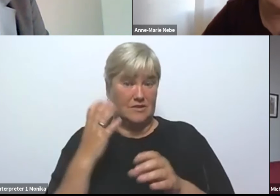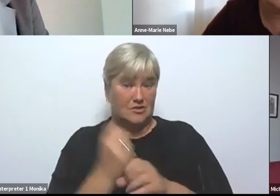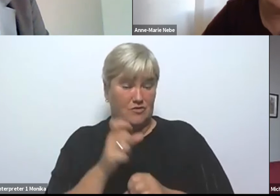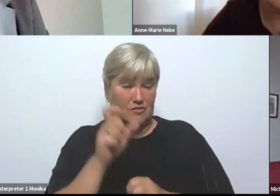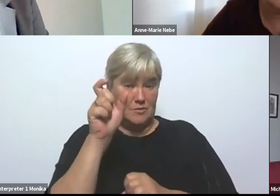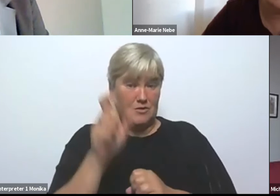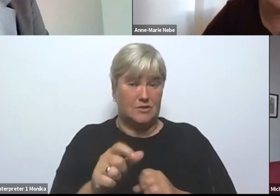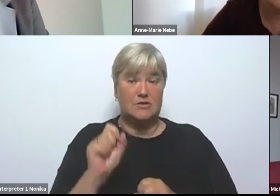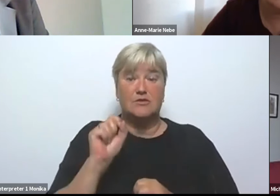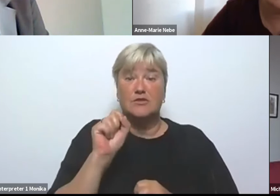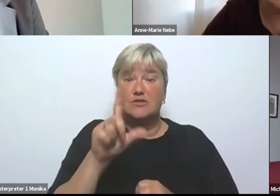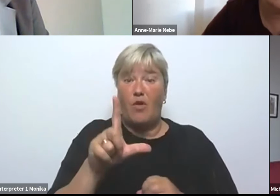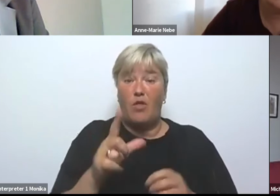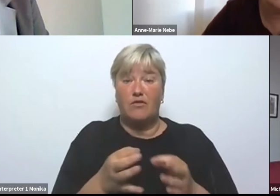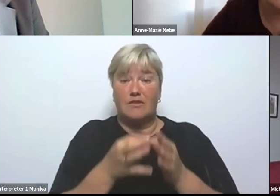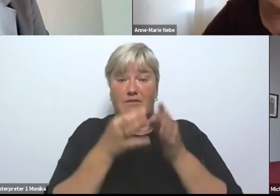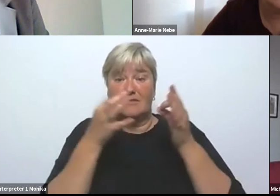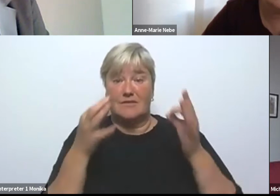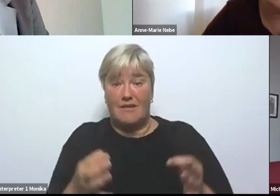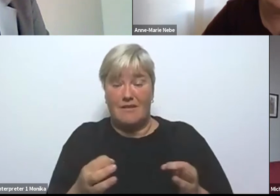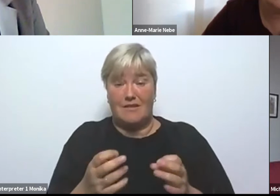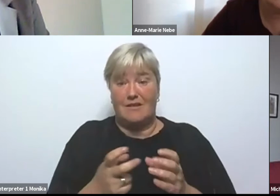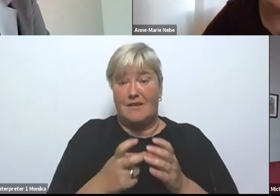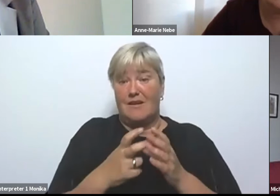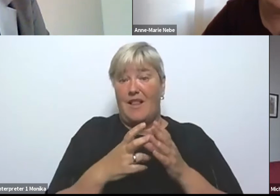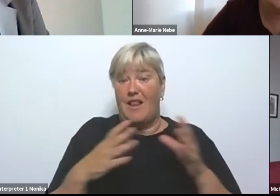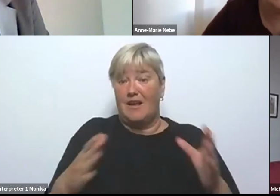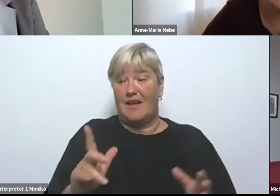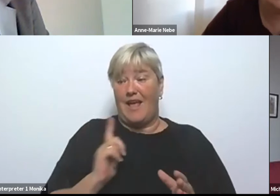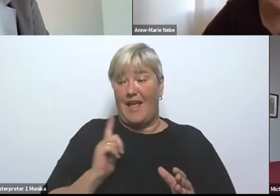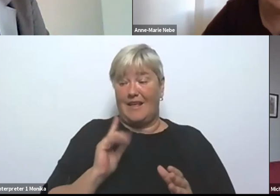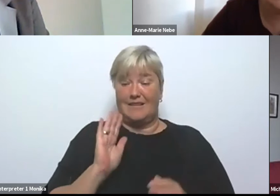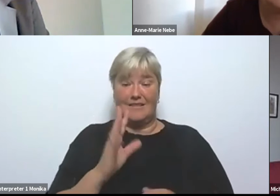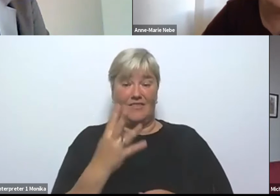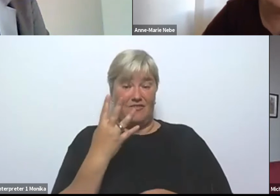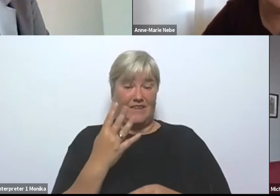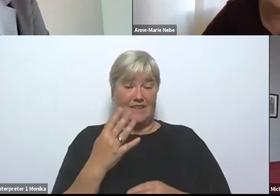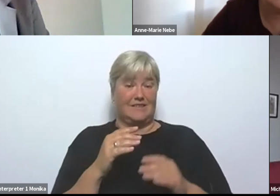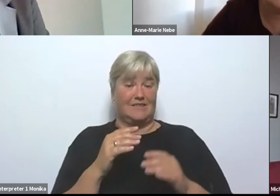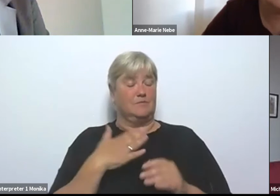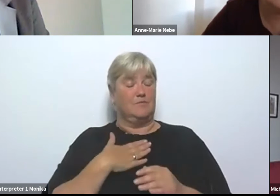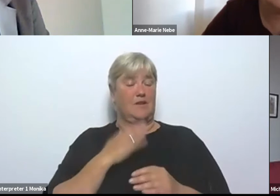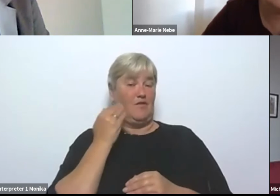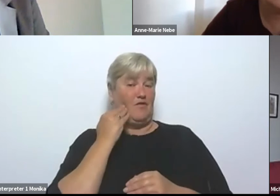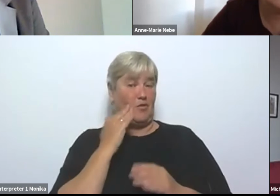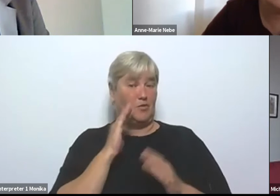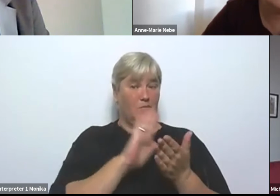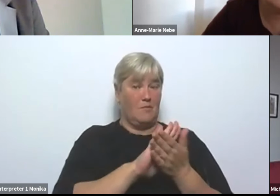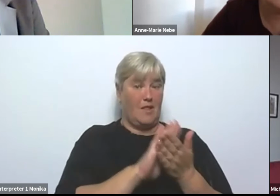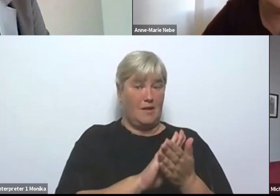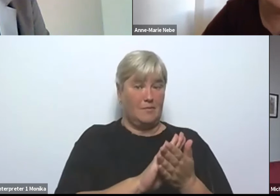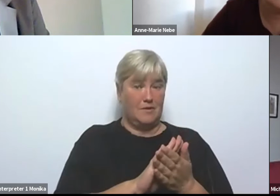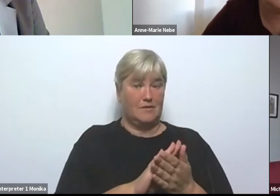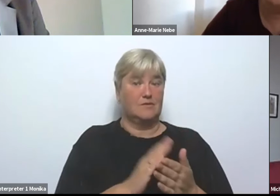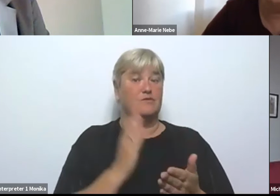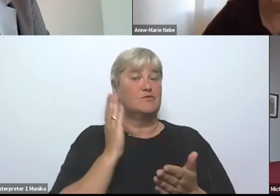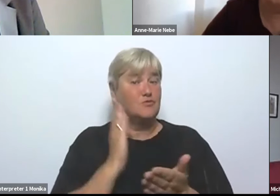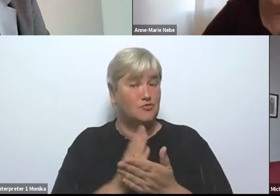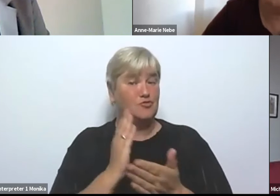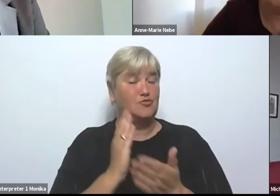mindestens 12 Tage länger in den eigenen 4 Wänden zu halten, dann hat sich das bereits als Return of